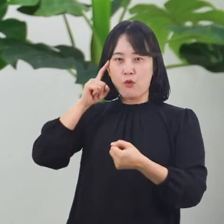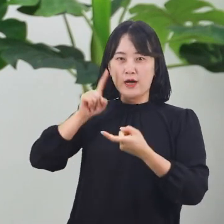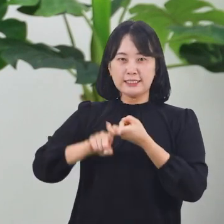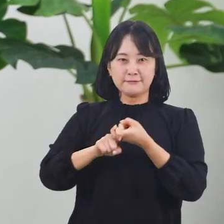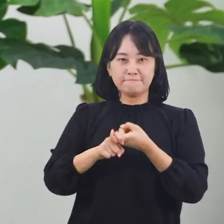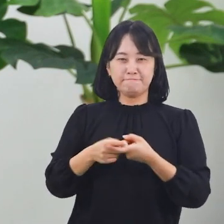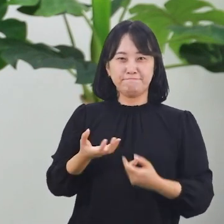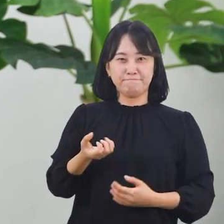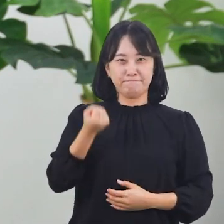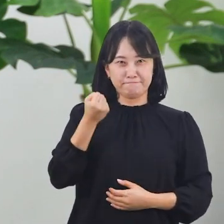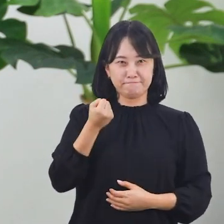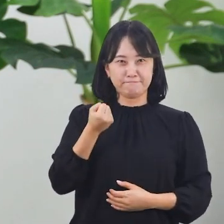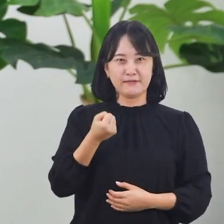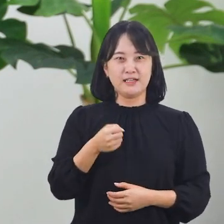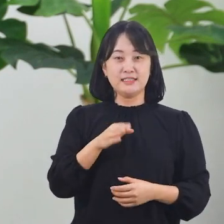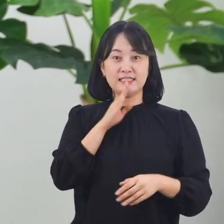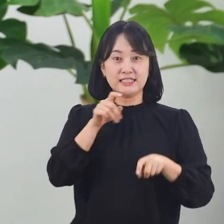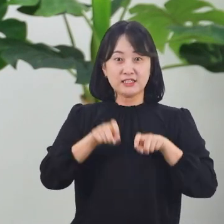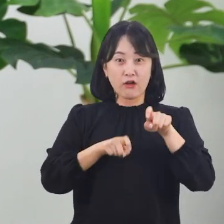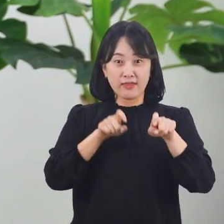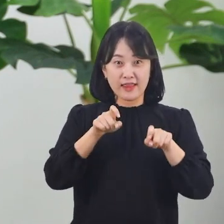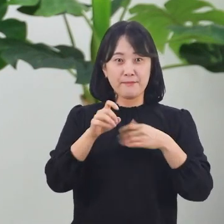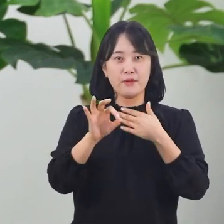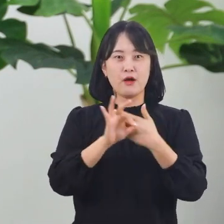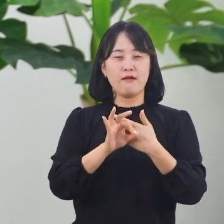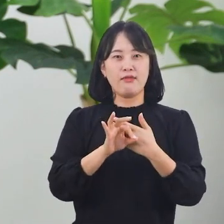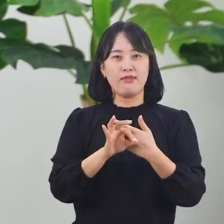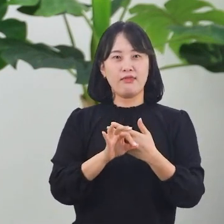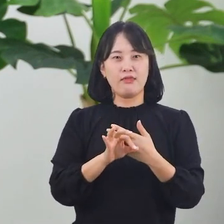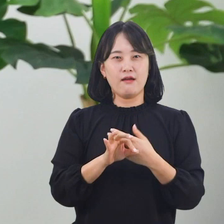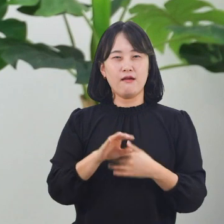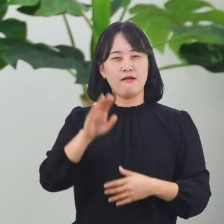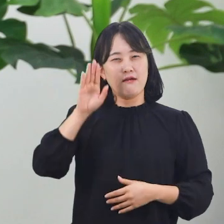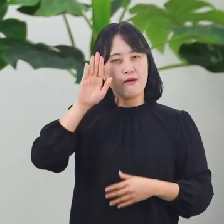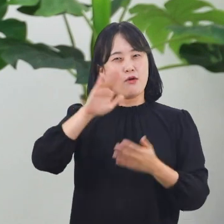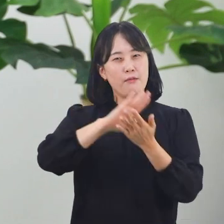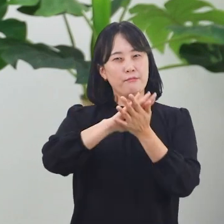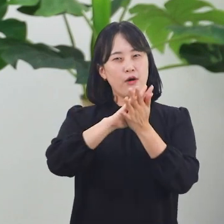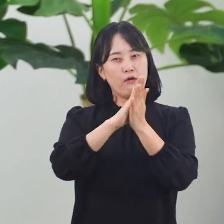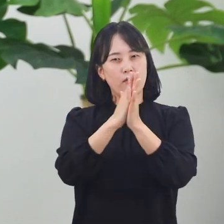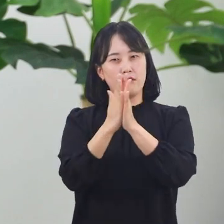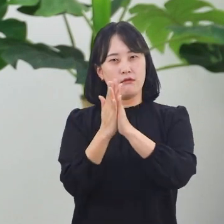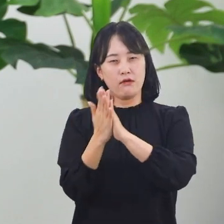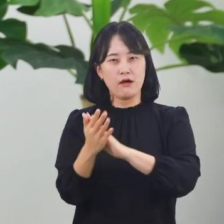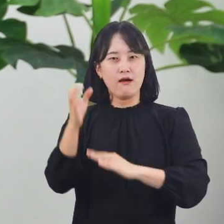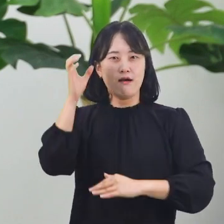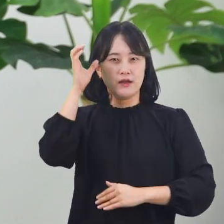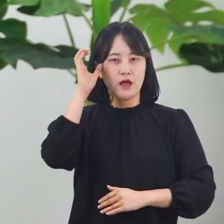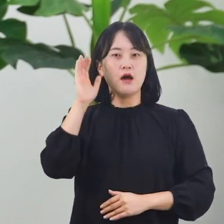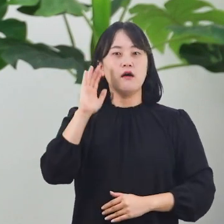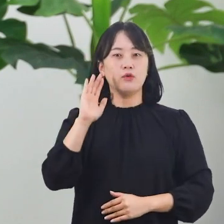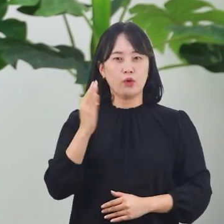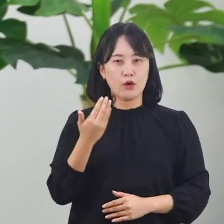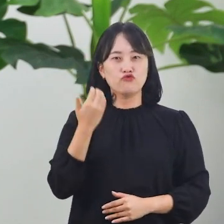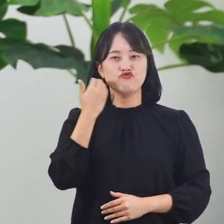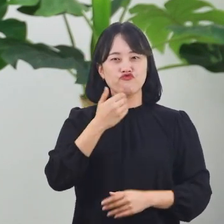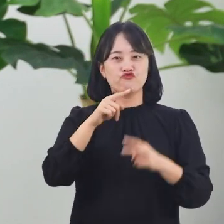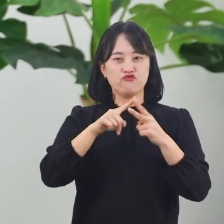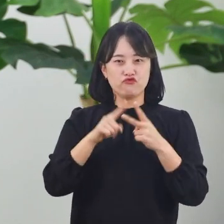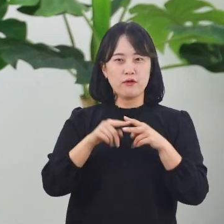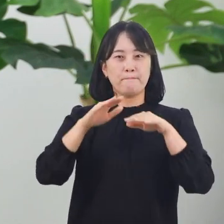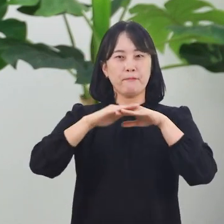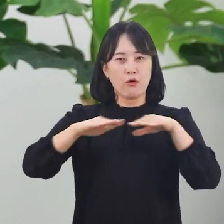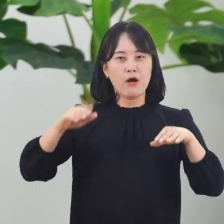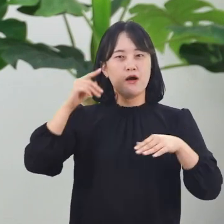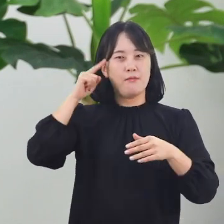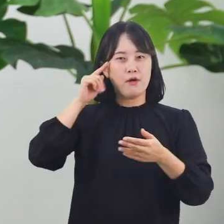갖고 행동하며 실천해야만 세상이 지속 가능하게 변화하고 누구에게나 평등하고